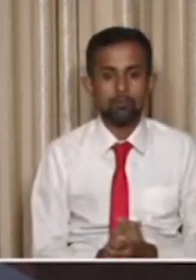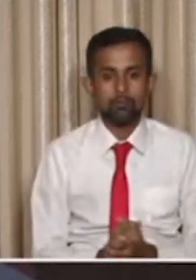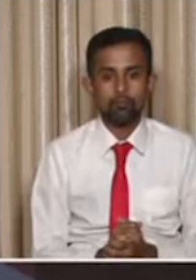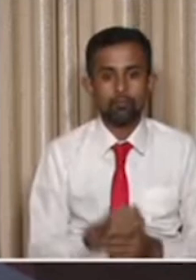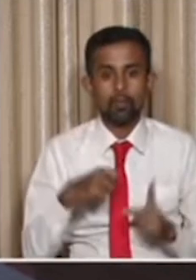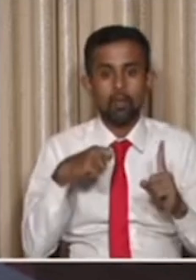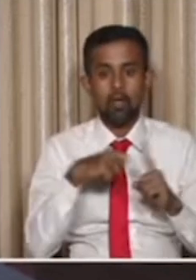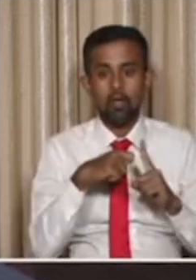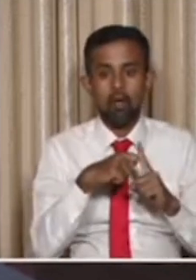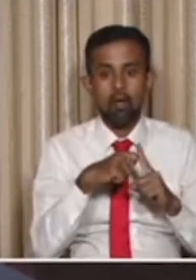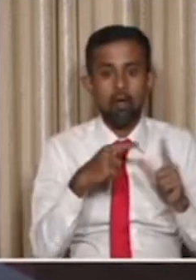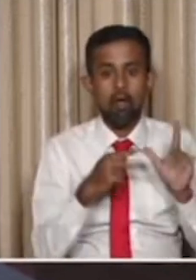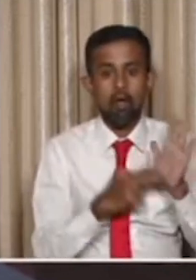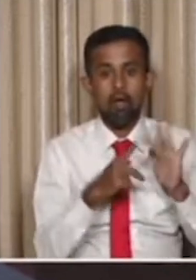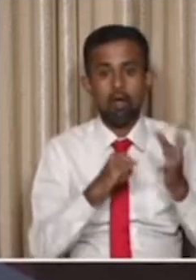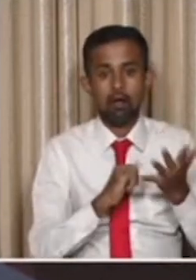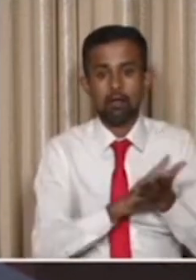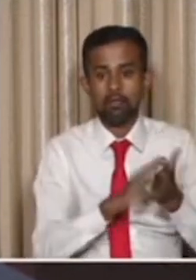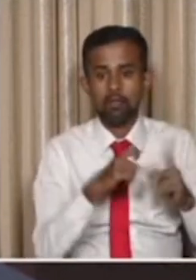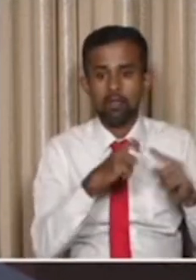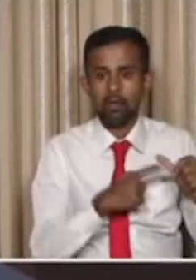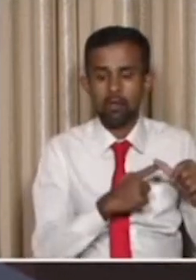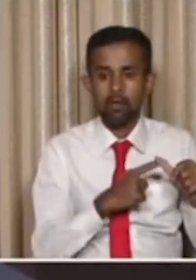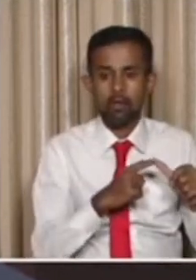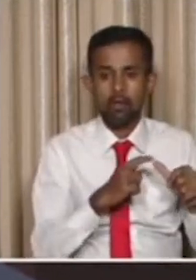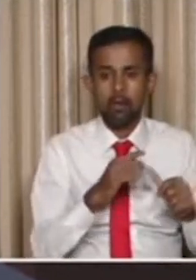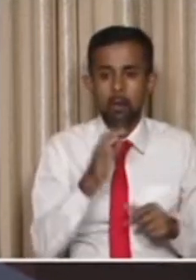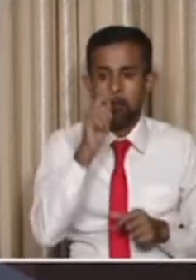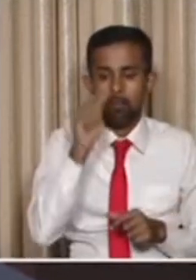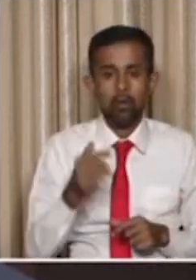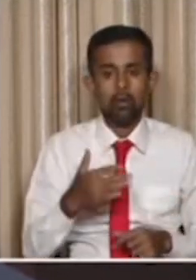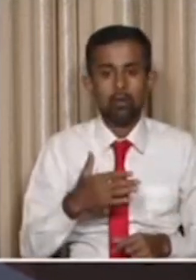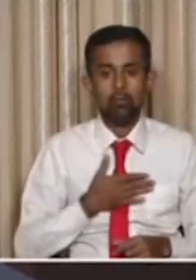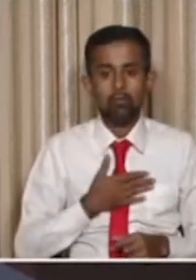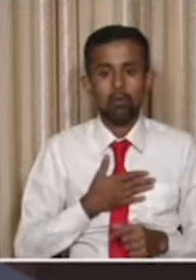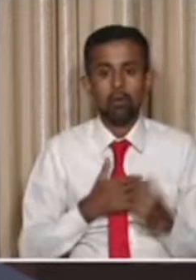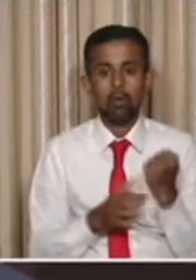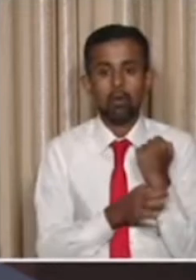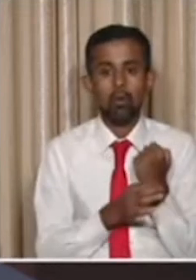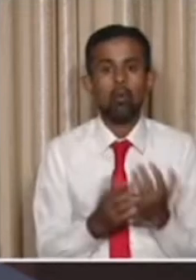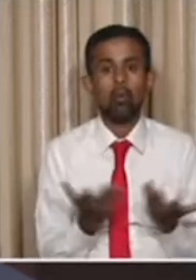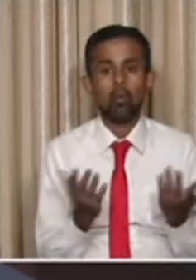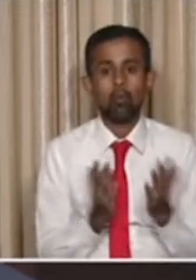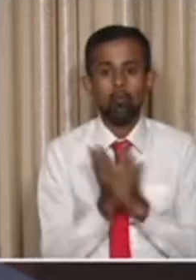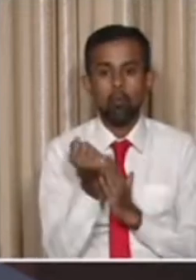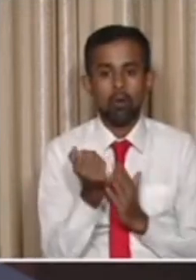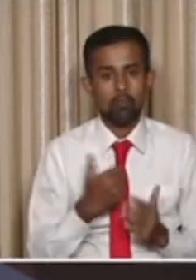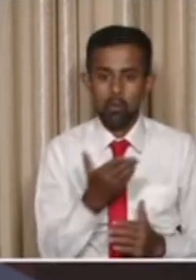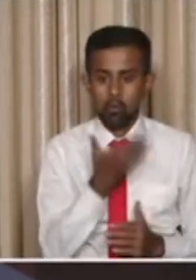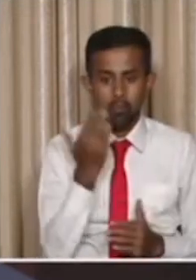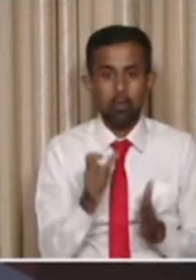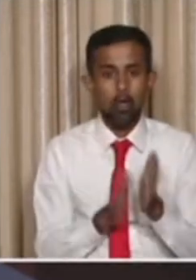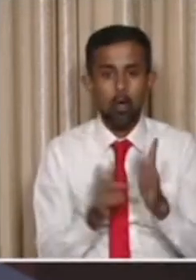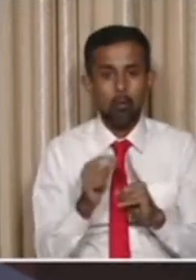කනිෂ්ක බණ්ඩාර මහත්මයා. දැන් එතන මම අහන්න කැමති කො මගේ වරප්‍රසාද මට පුළුවන්ද කෝප් එකේ